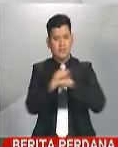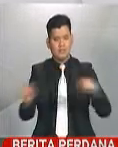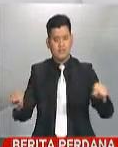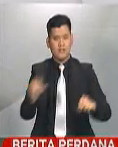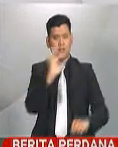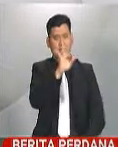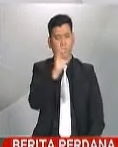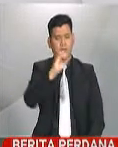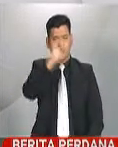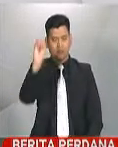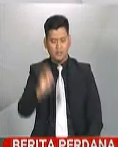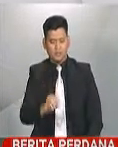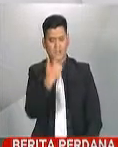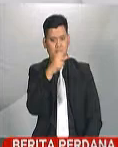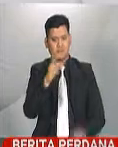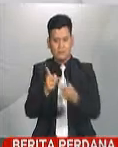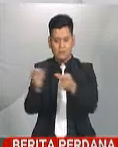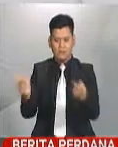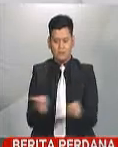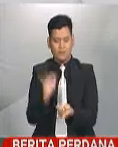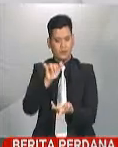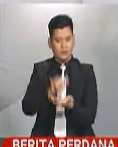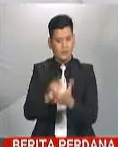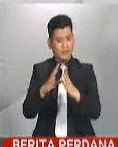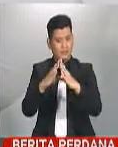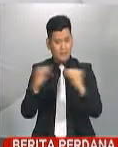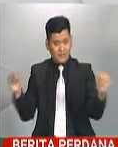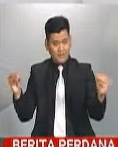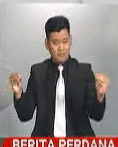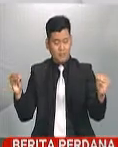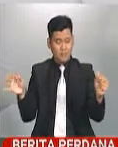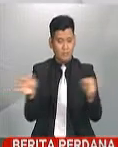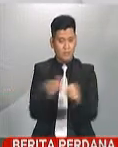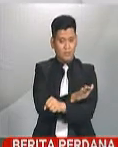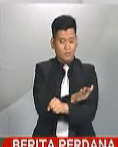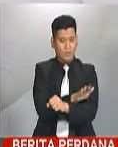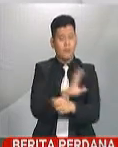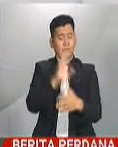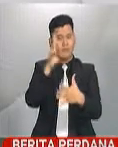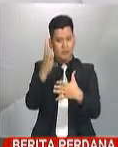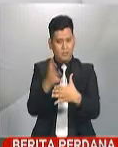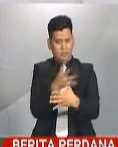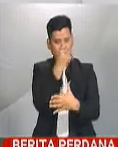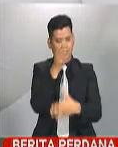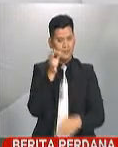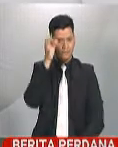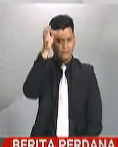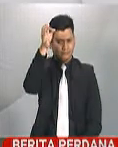keseluruhan 13 venue itu dijangka selesai dan siap sepenuhnya April nanti.